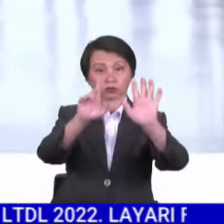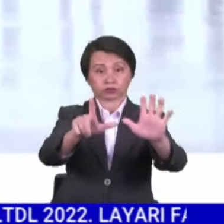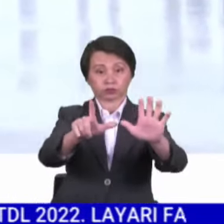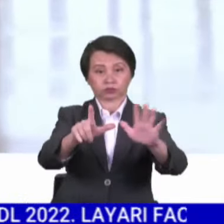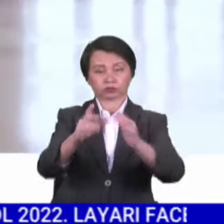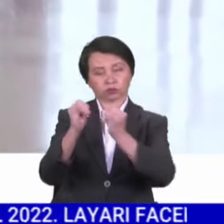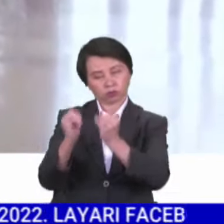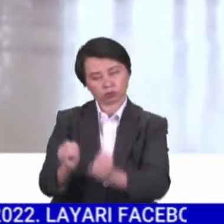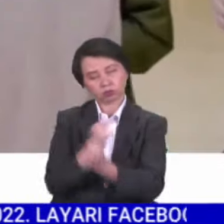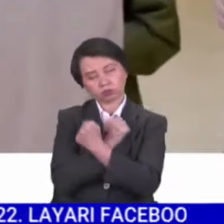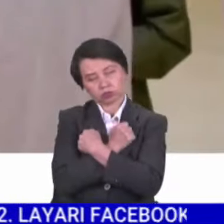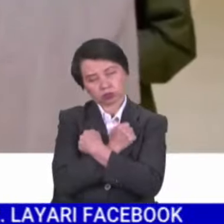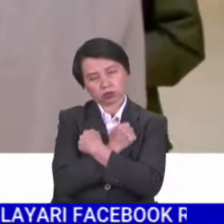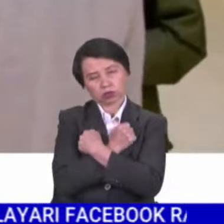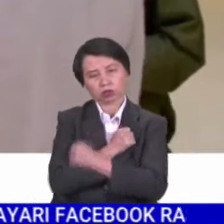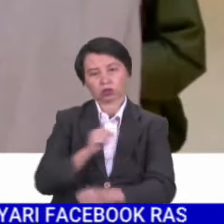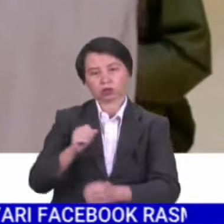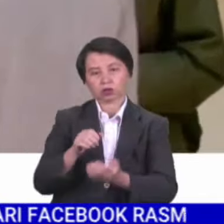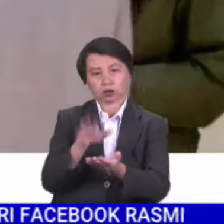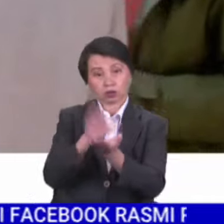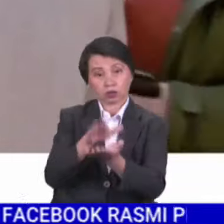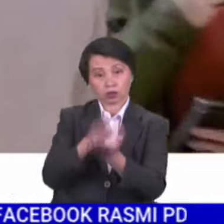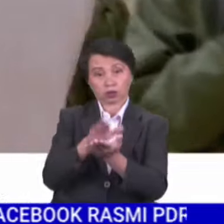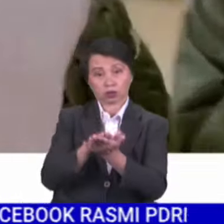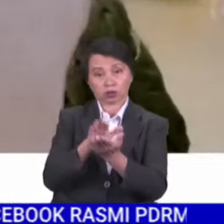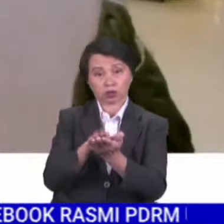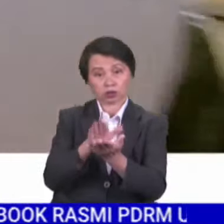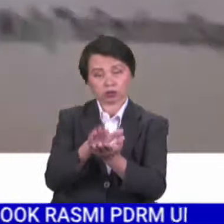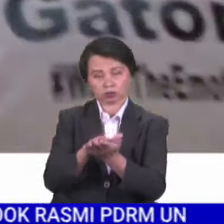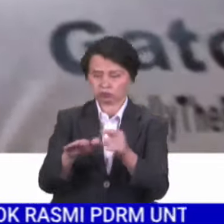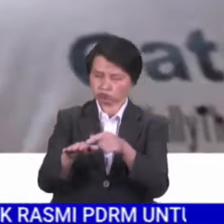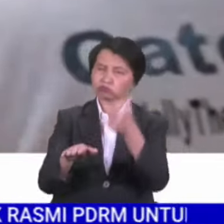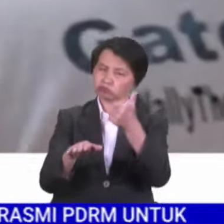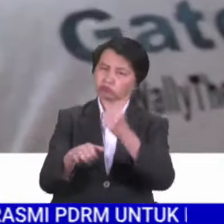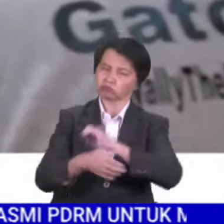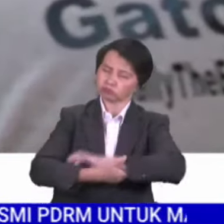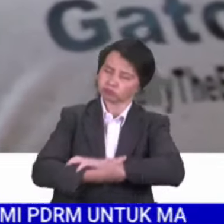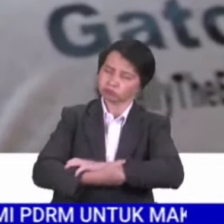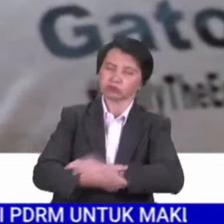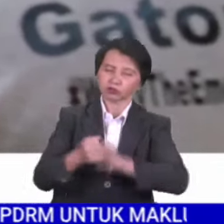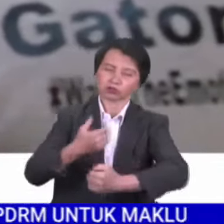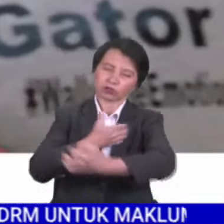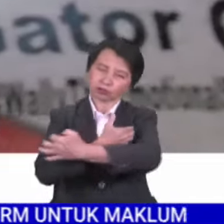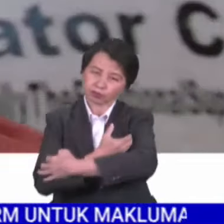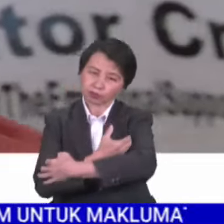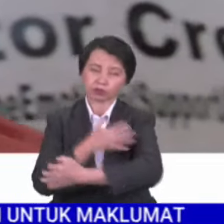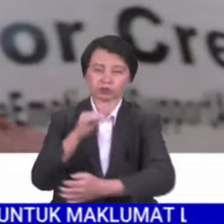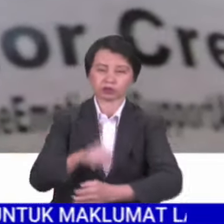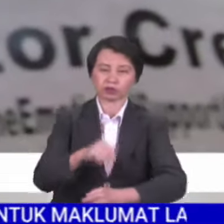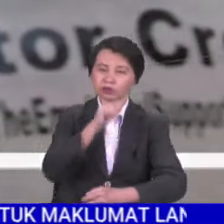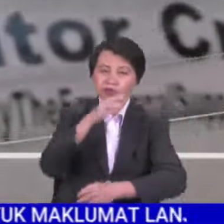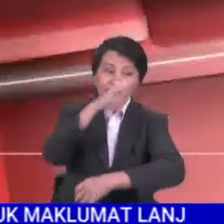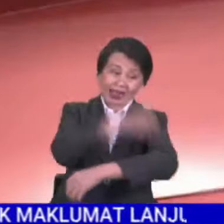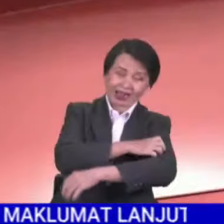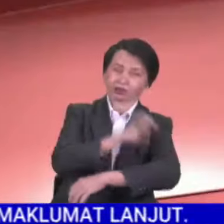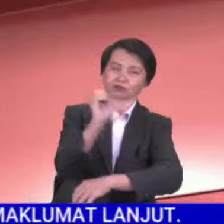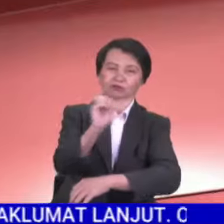7 insan tersayang. Menurutnya, Wally merupakan seekor reptilia yang mesra, suka dipeluk dan tidak